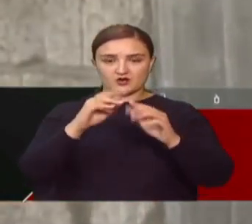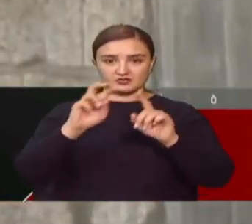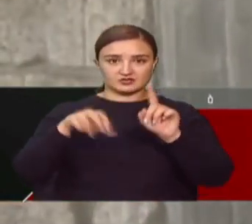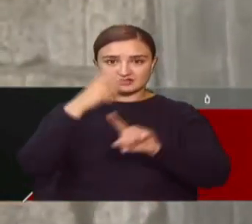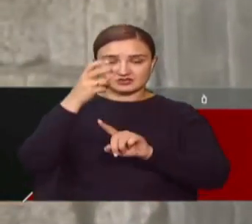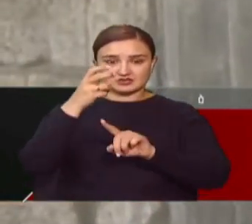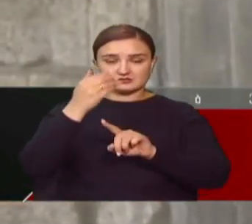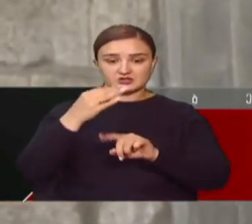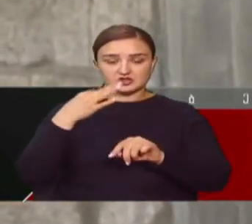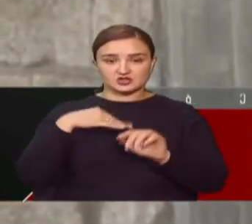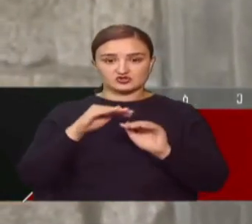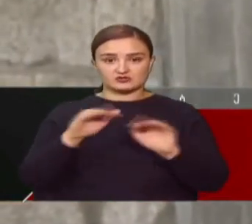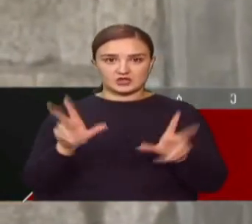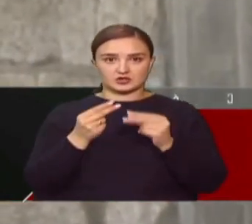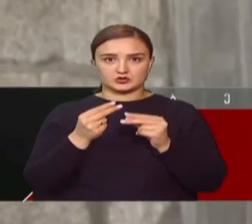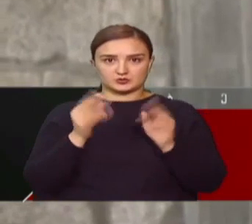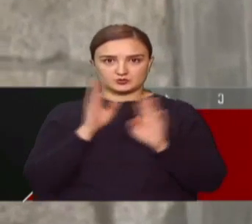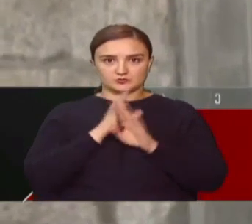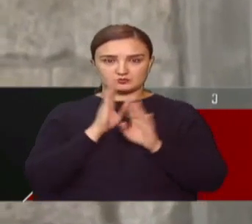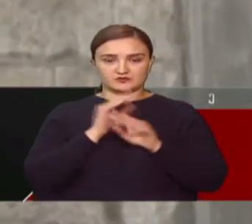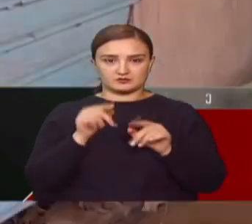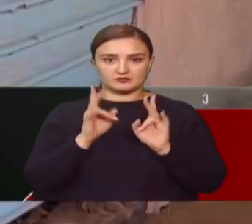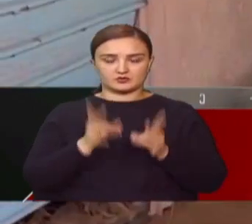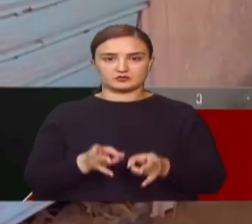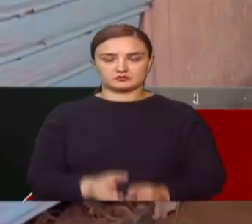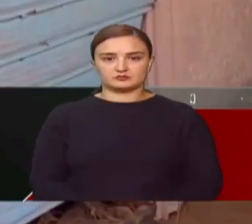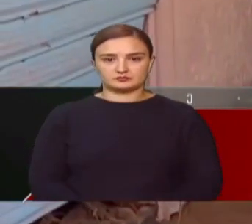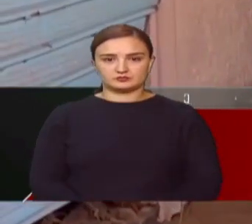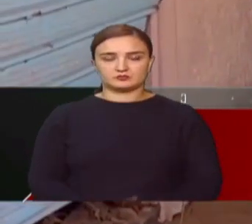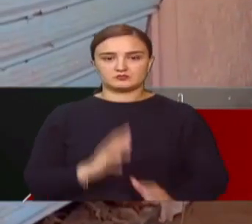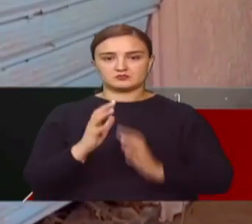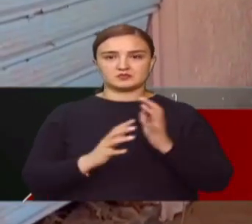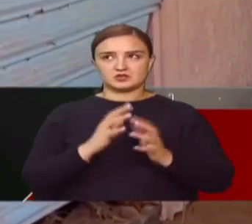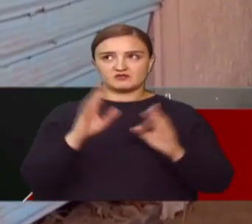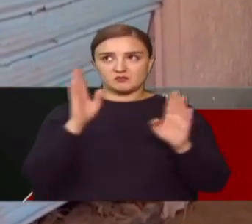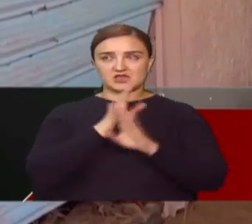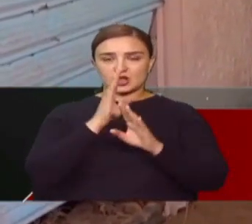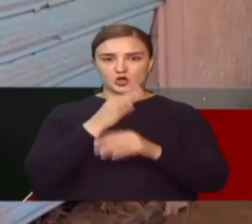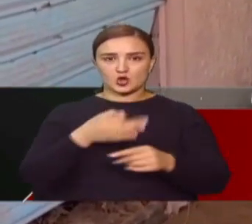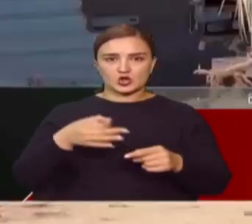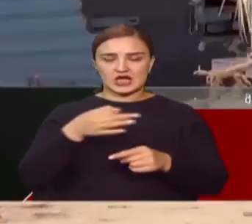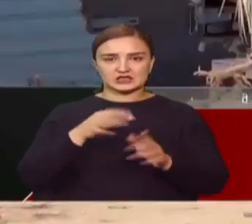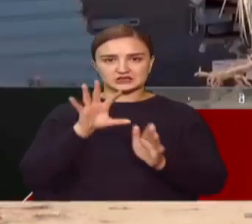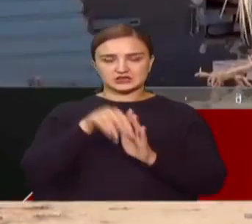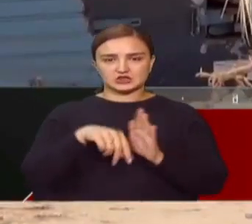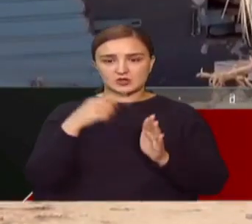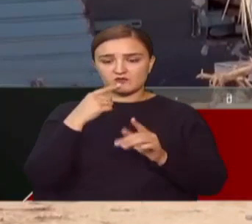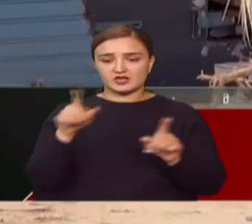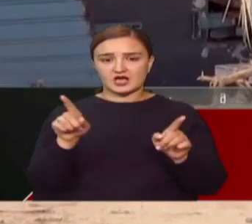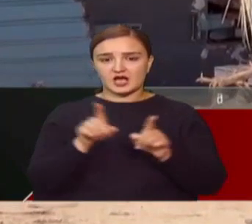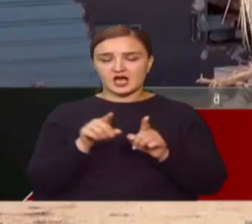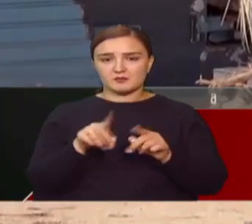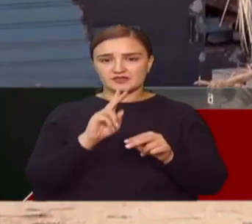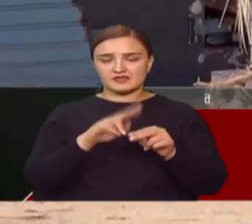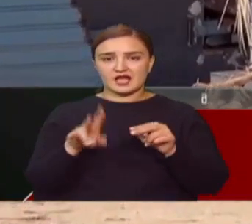გამო ის და მისი შვილები გადარჩნენ. Ეს არის ის, რაც მოხდა. Სოფლიო მეტეოროლოგიურ ორგანიზაციაში ამბობენ, რომ მსგავსი